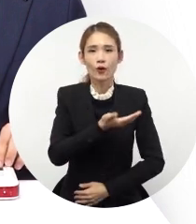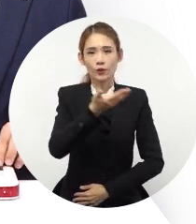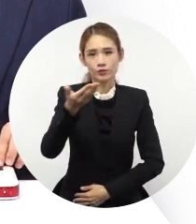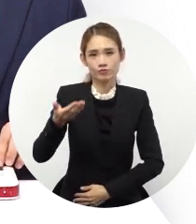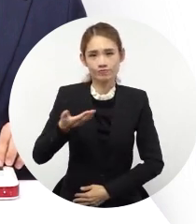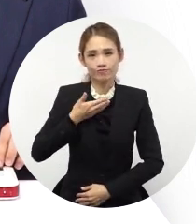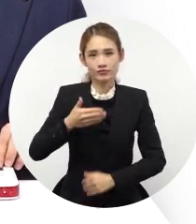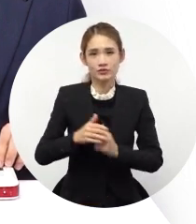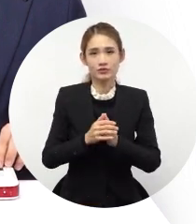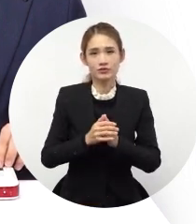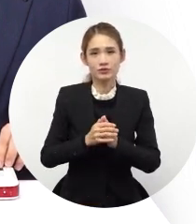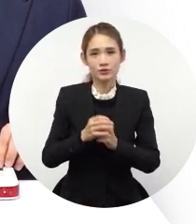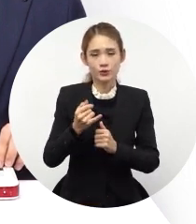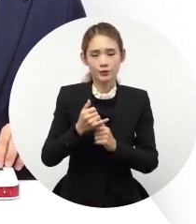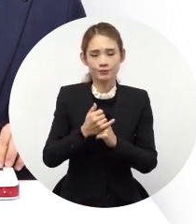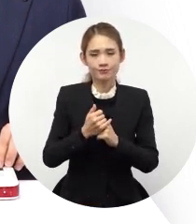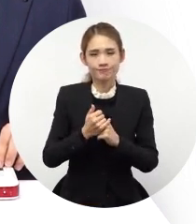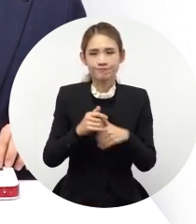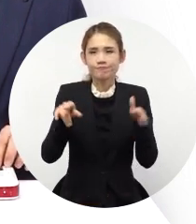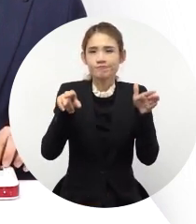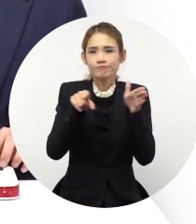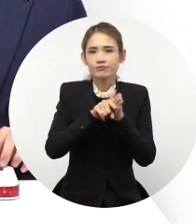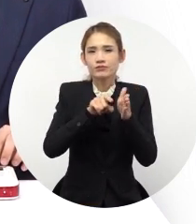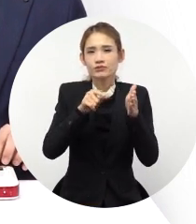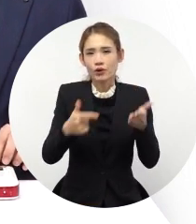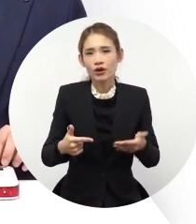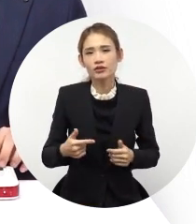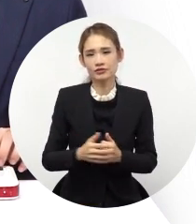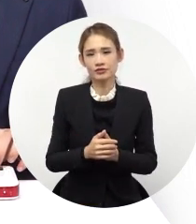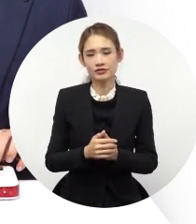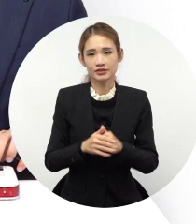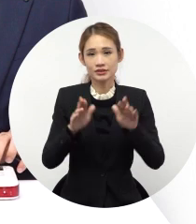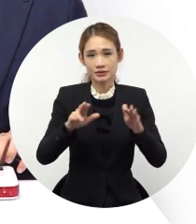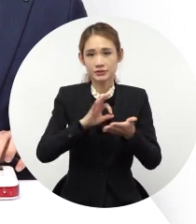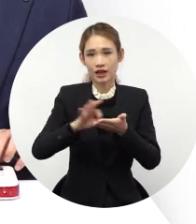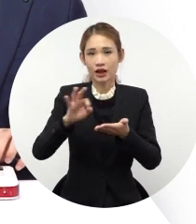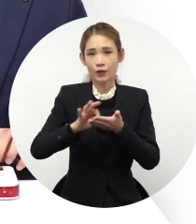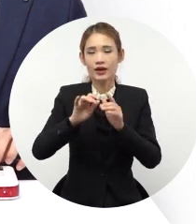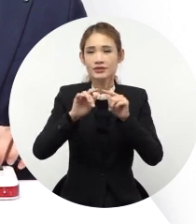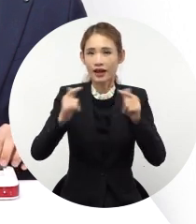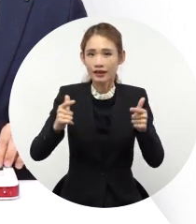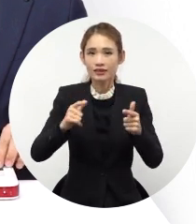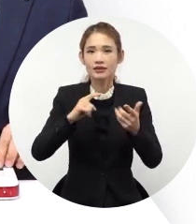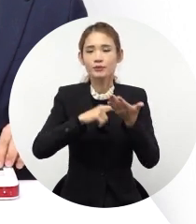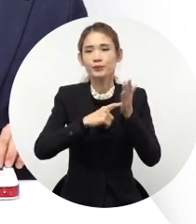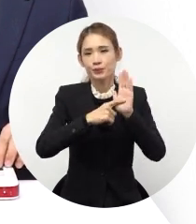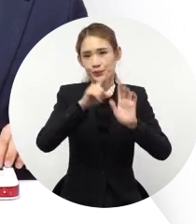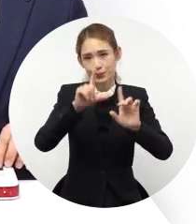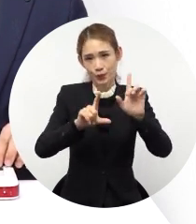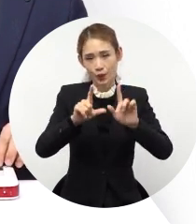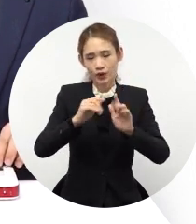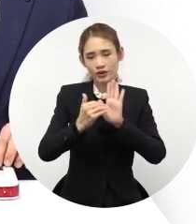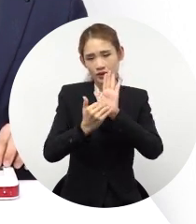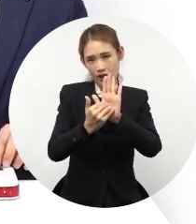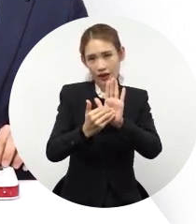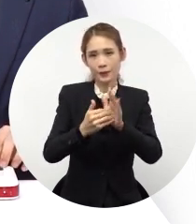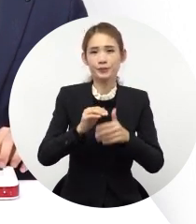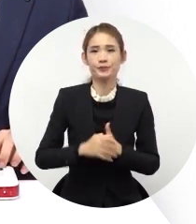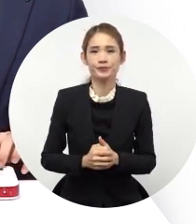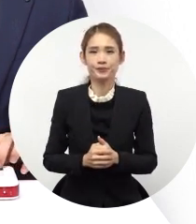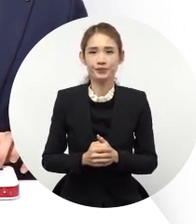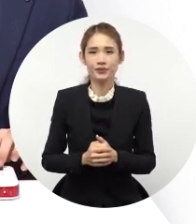있어서 신뢰감이 깨질 수가 있습니다. 그래서 지금 현재 사용하고 있지 않는 표현들을 지양해